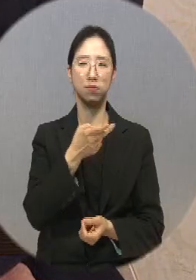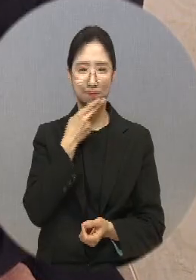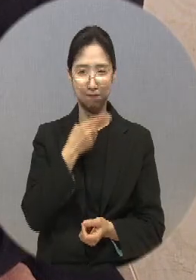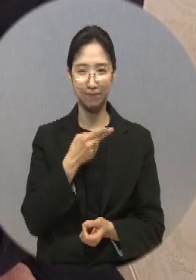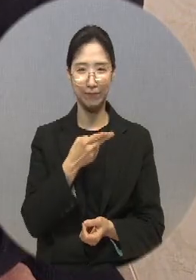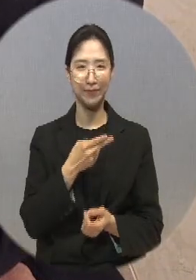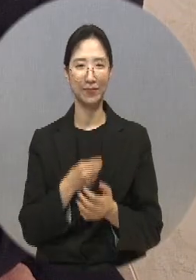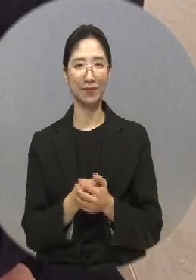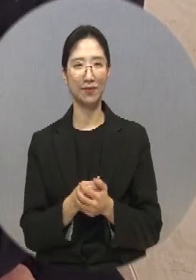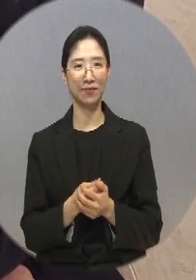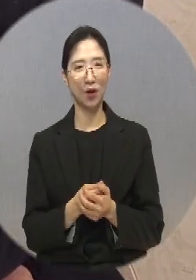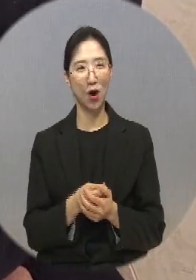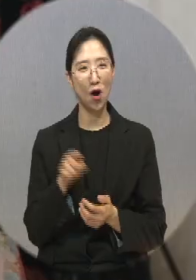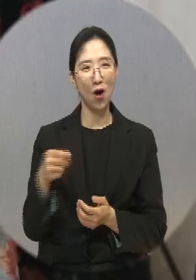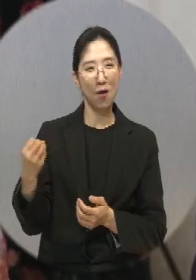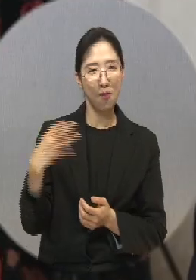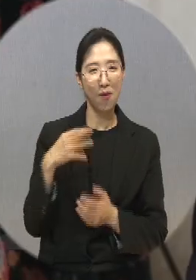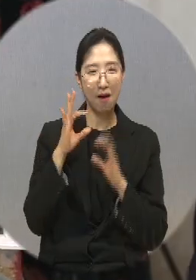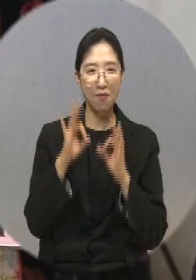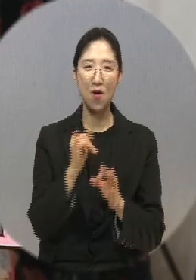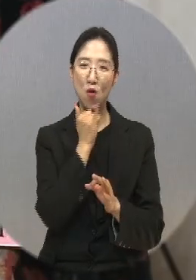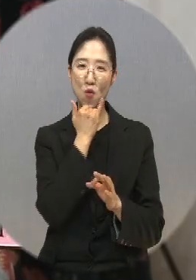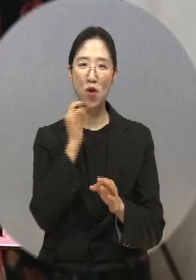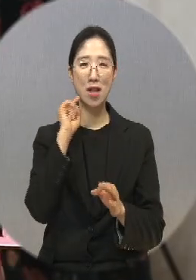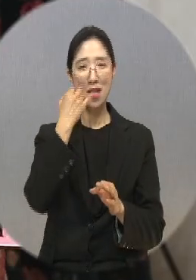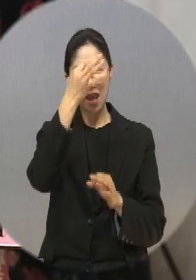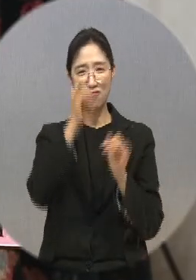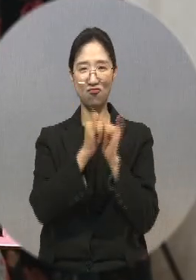않다. 근데 들으면 들을수록 독일의